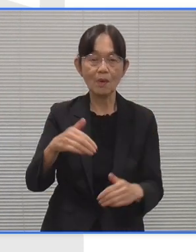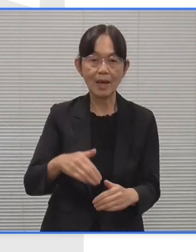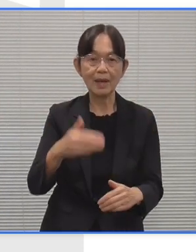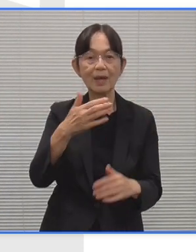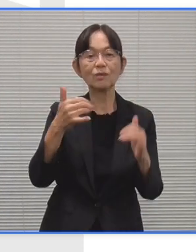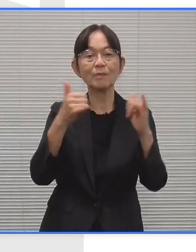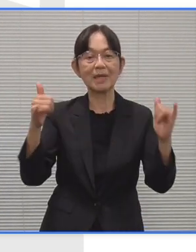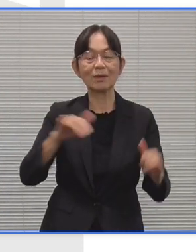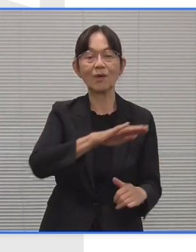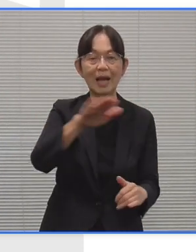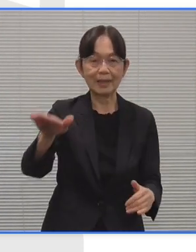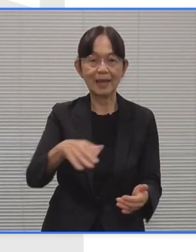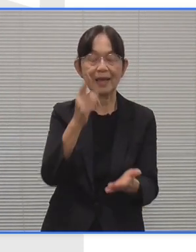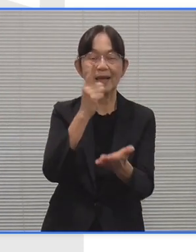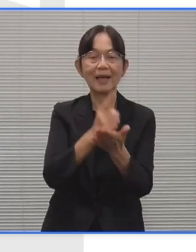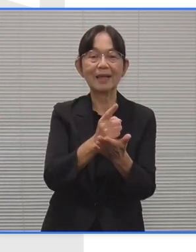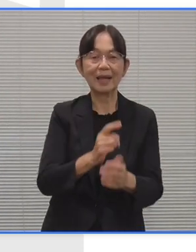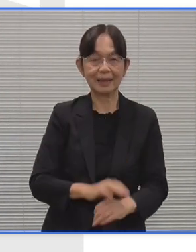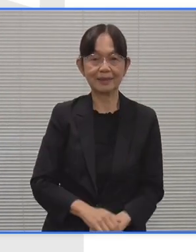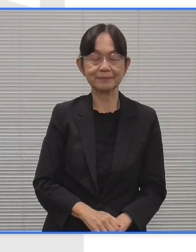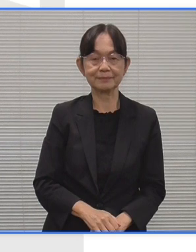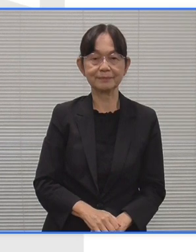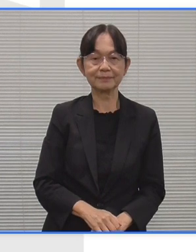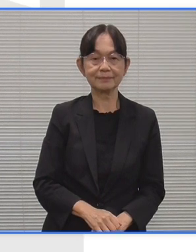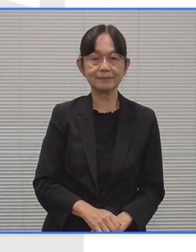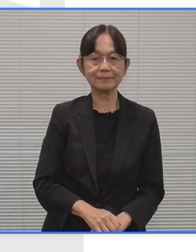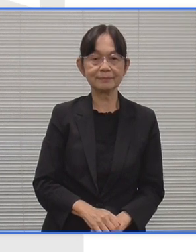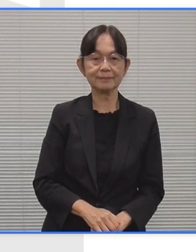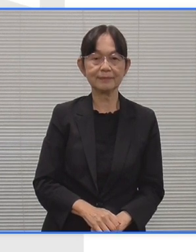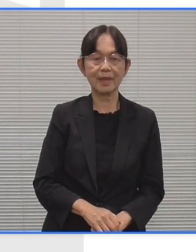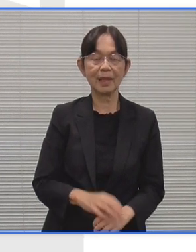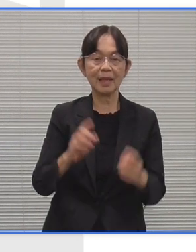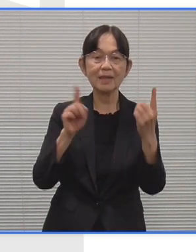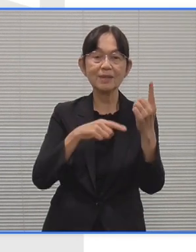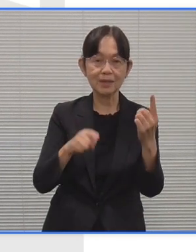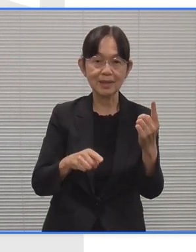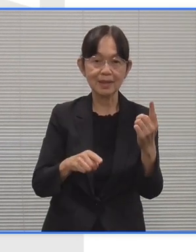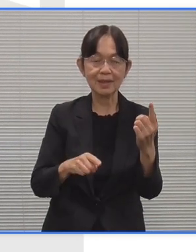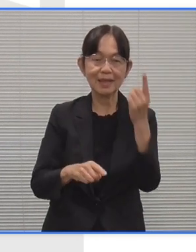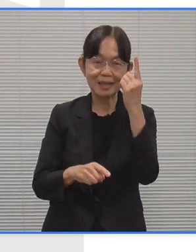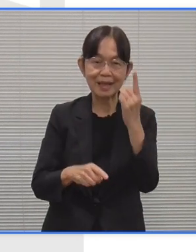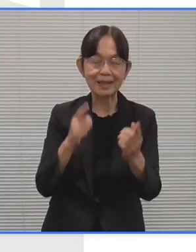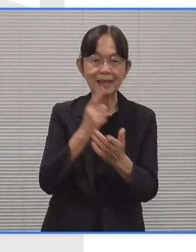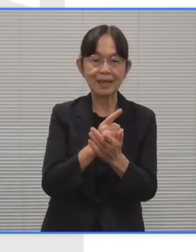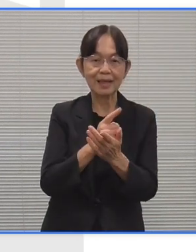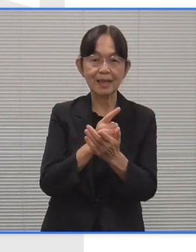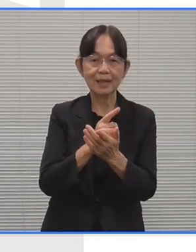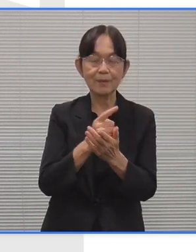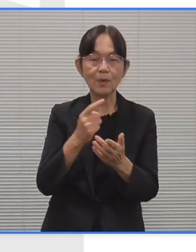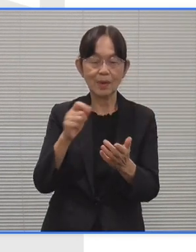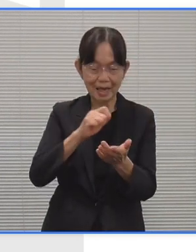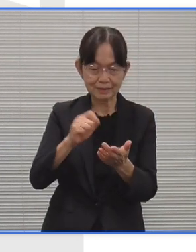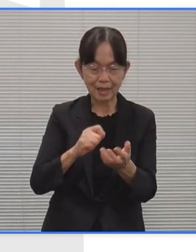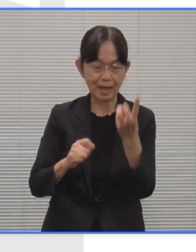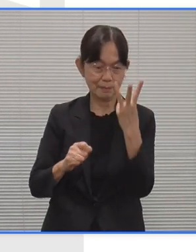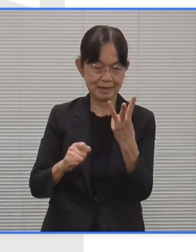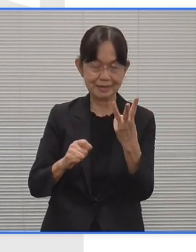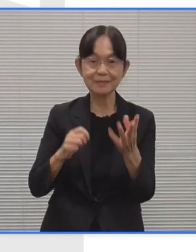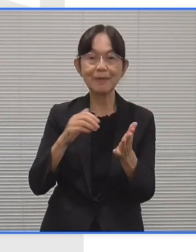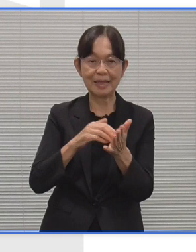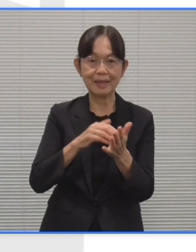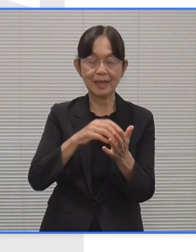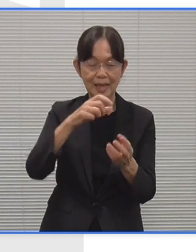民の方に限らせていただいておりまして、お一人様1回3秒まで投票ができ